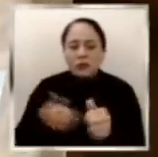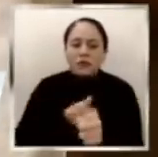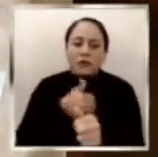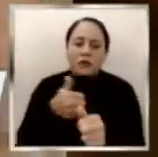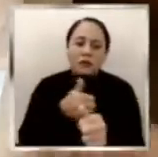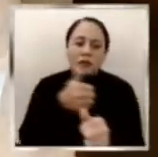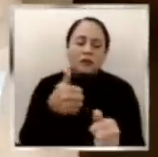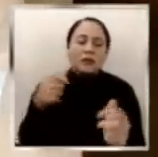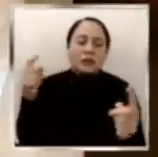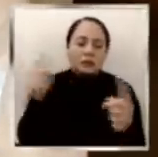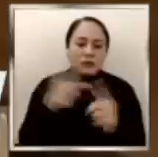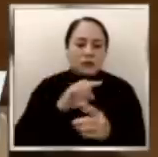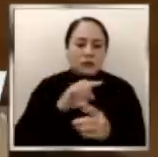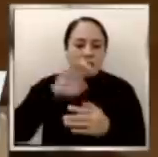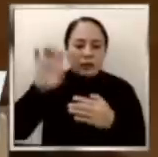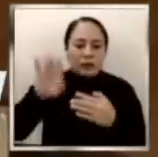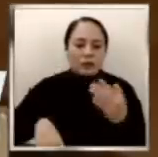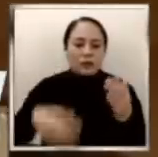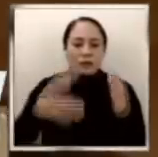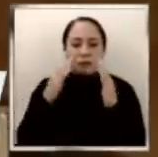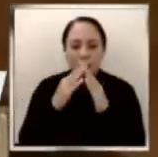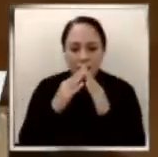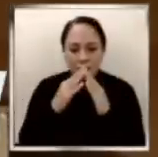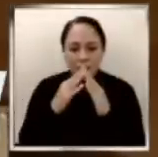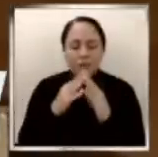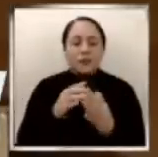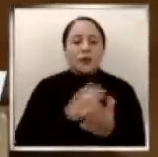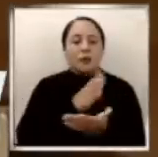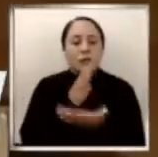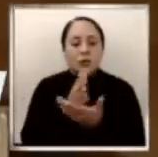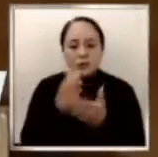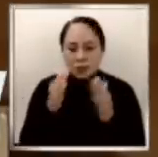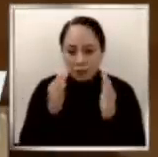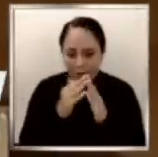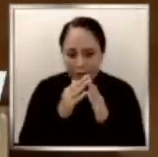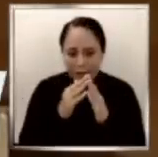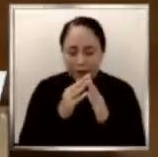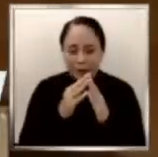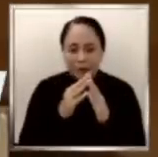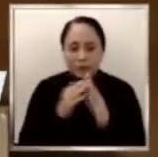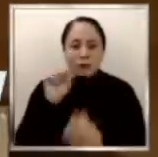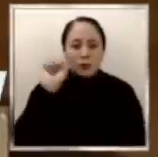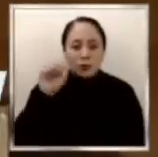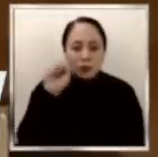it ended in a house. Pumunta kami sa bahay, nang kinatok namin sila.